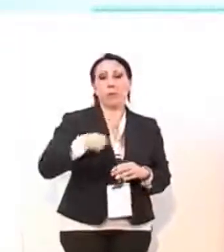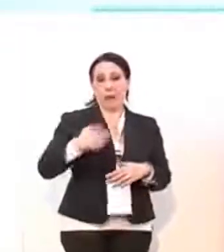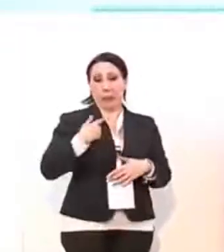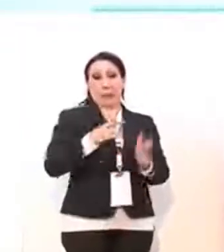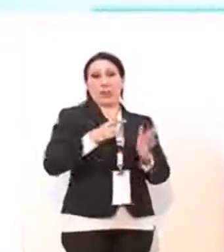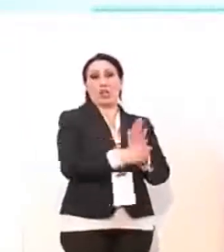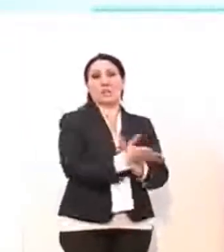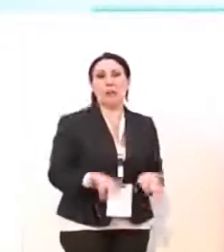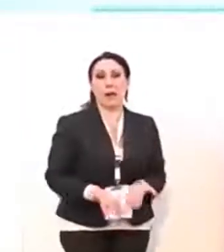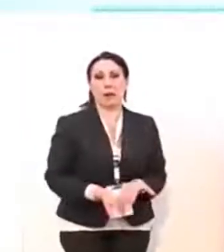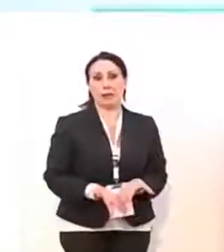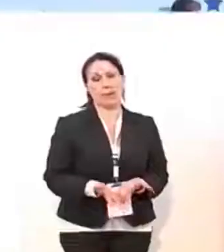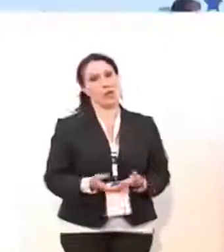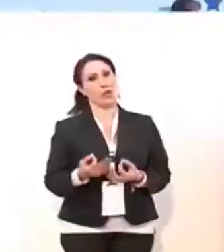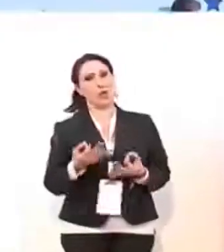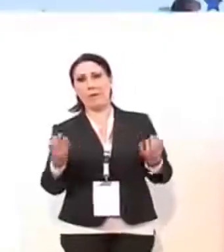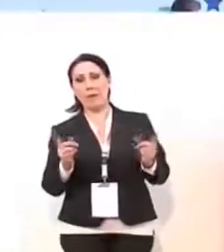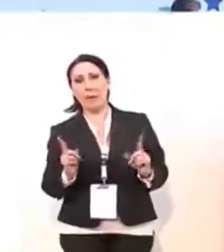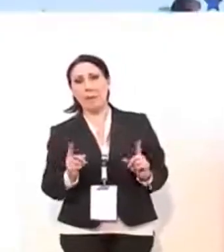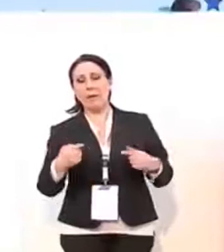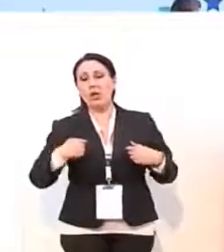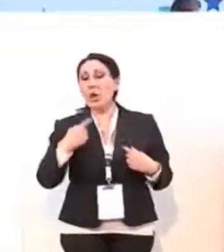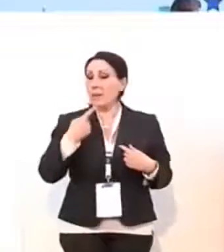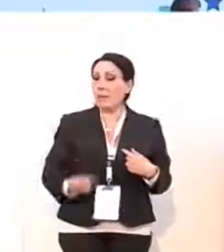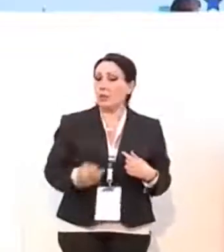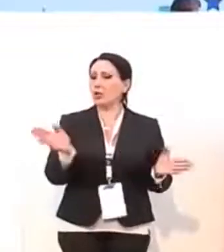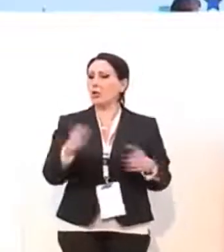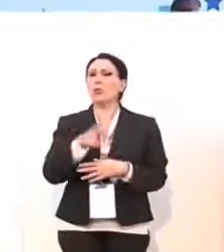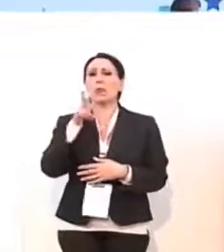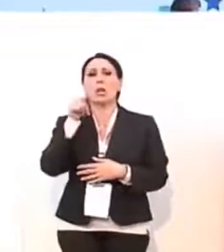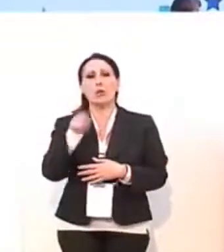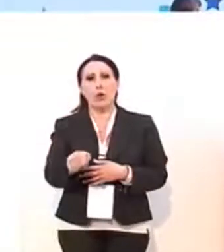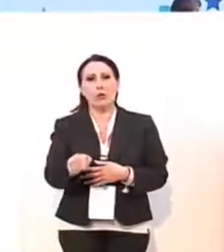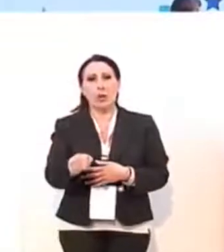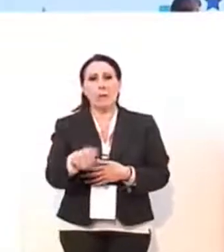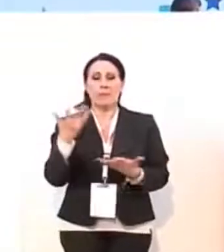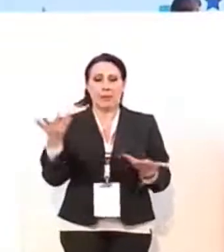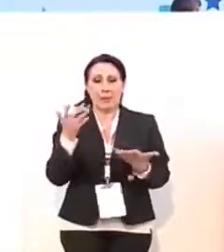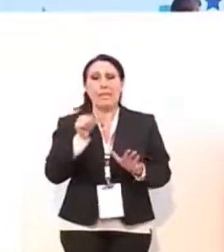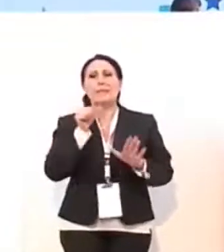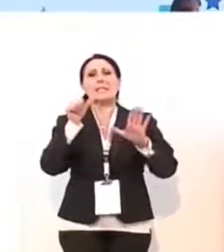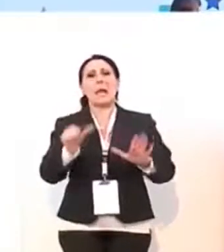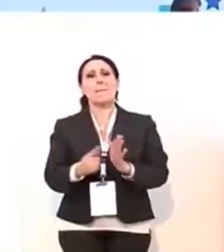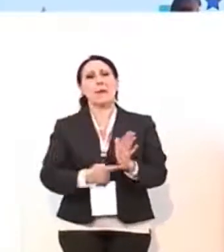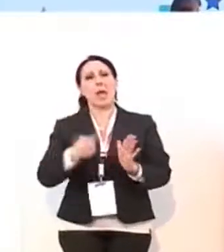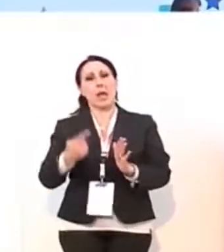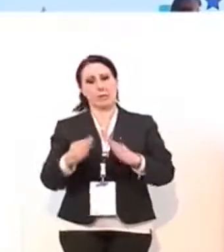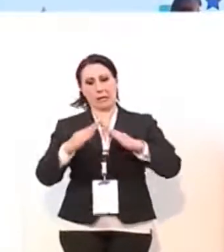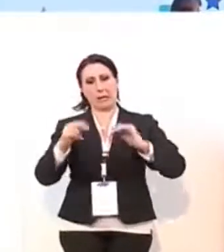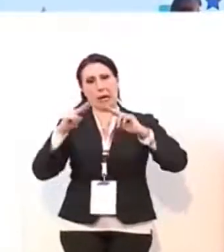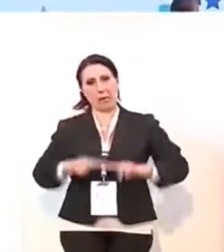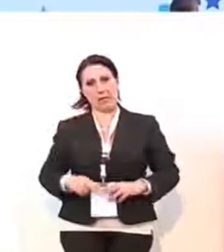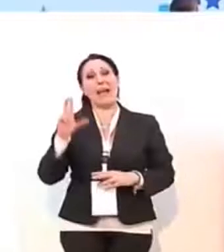modificata l'organizzazione del lavoro. Allora noi abbiamo detto alle donne, se voi volete, anziché stare 6 mesi a casa con il 30%